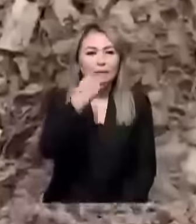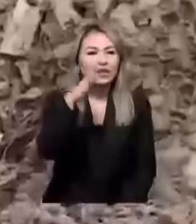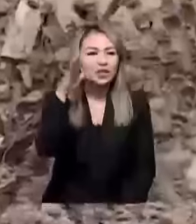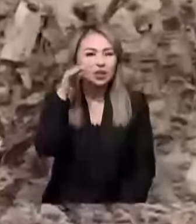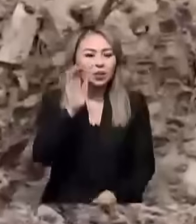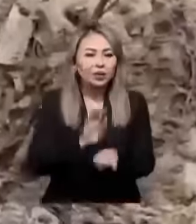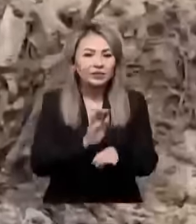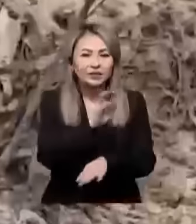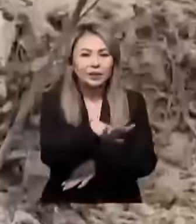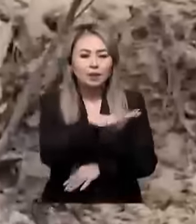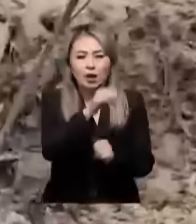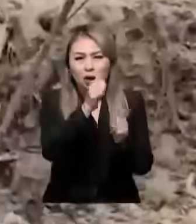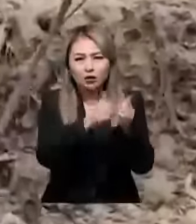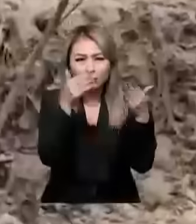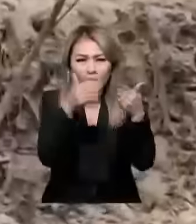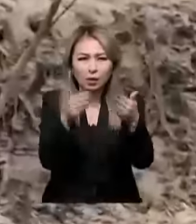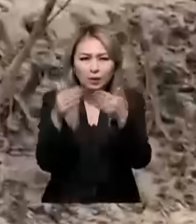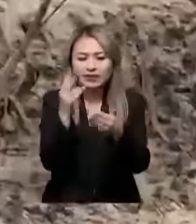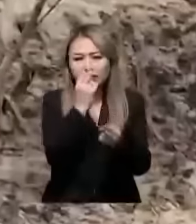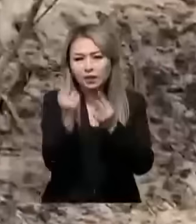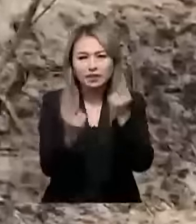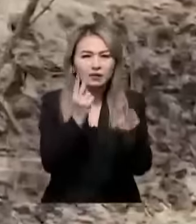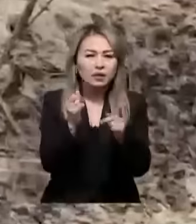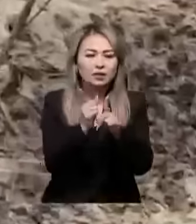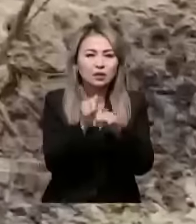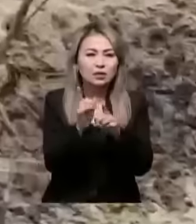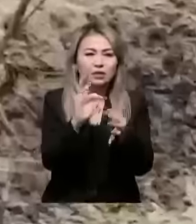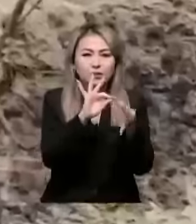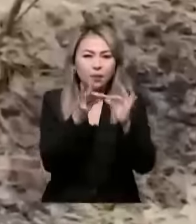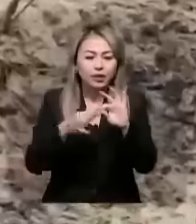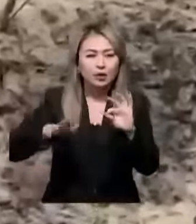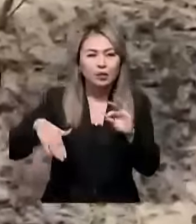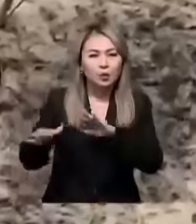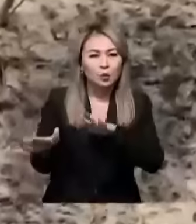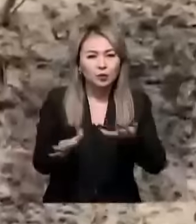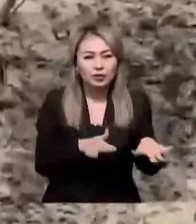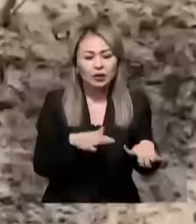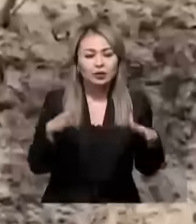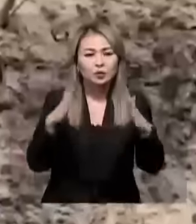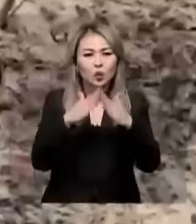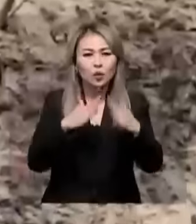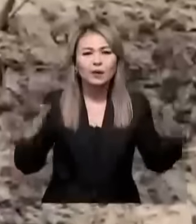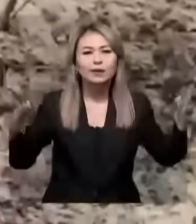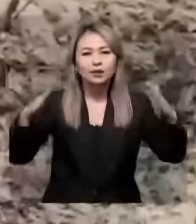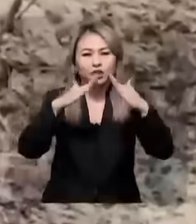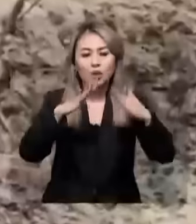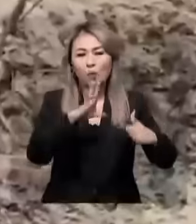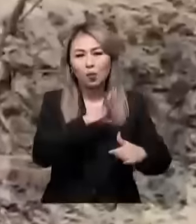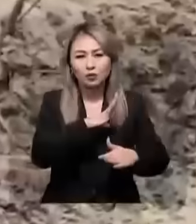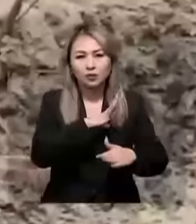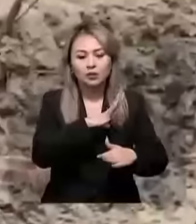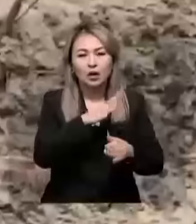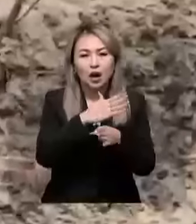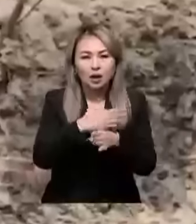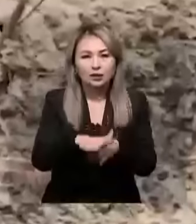олар әр нені қарап полностью иттермен обозначение береді. Содан кейін не үйдің кіршасы полностью кірша болса, кіршаны